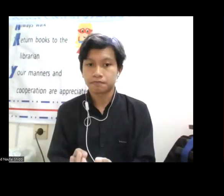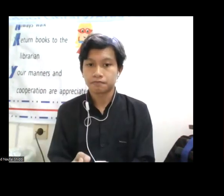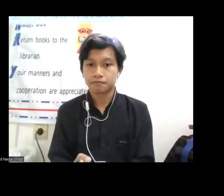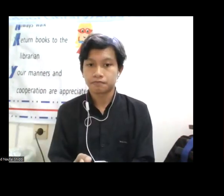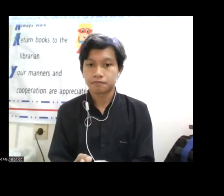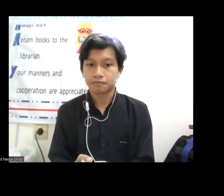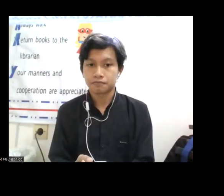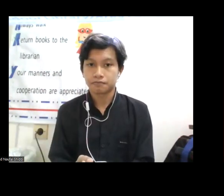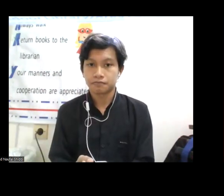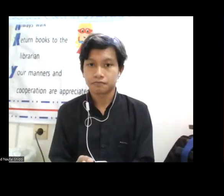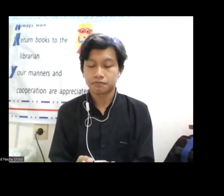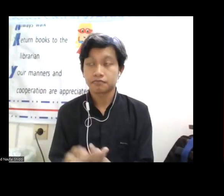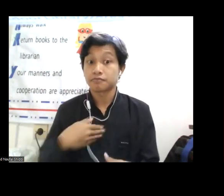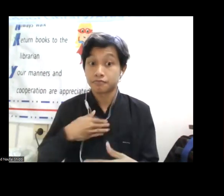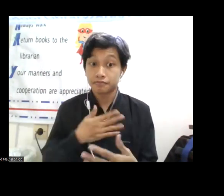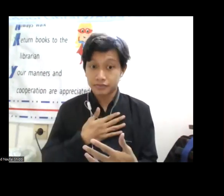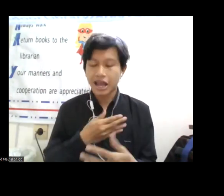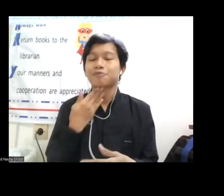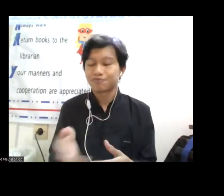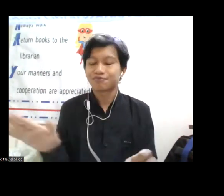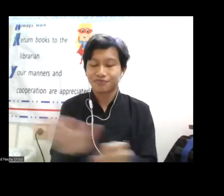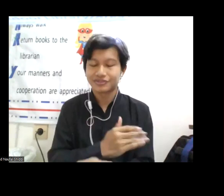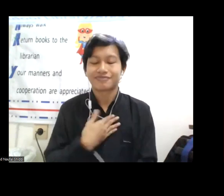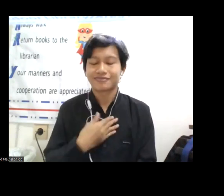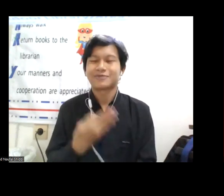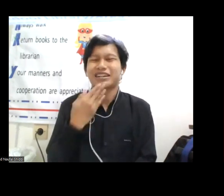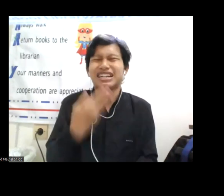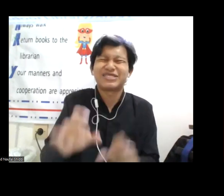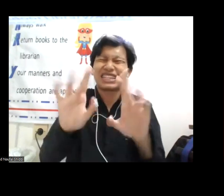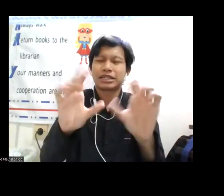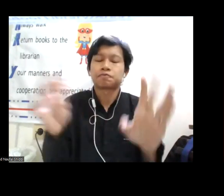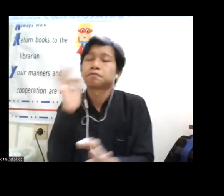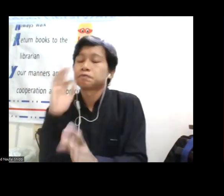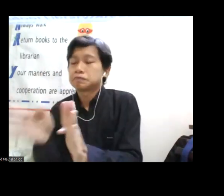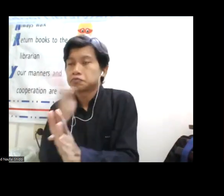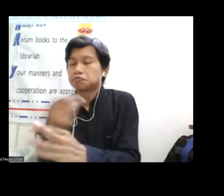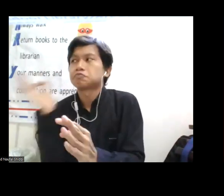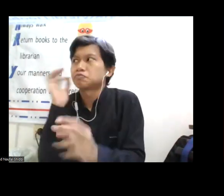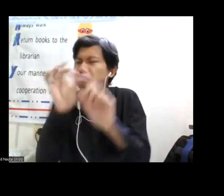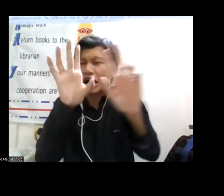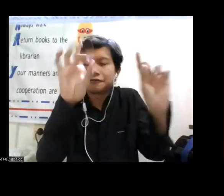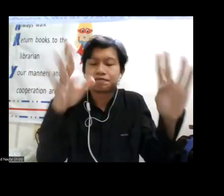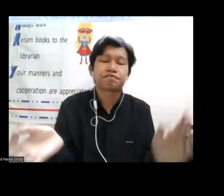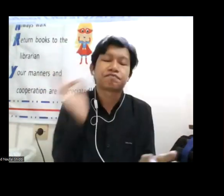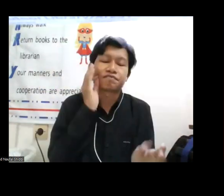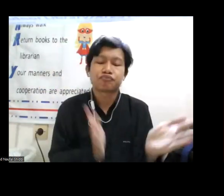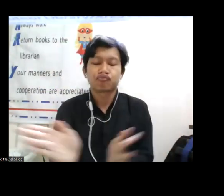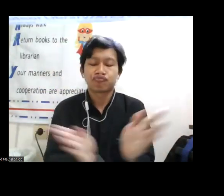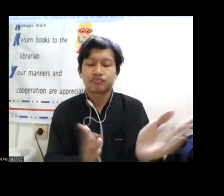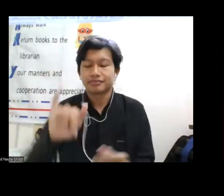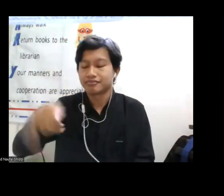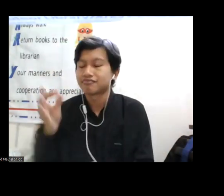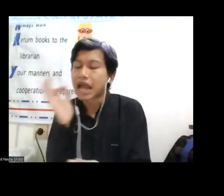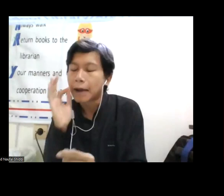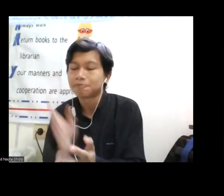Oke dari saya Cukup sekian mungkin ya banyak kekurangan saya mohon maaf selaku moderator tentunya banyak kekurangan kami ucapkan terima kasih